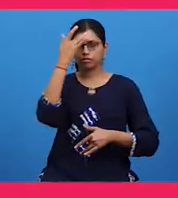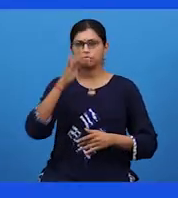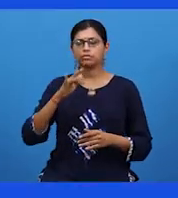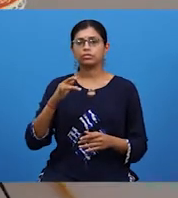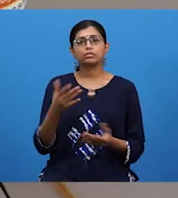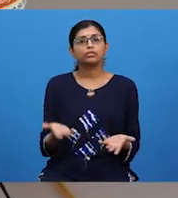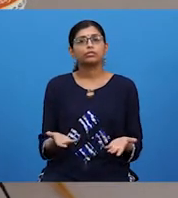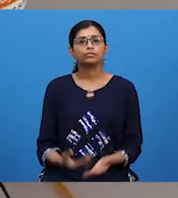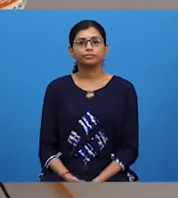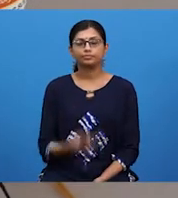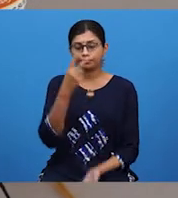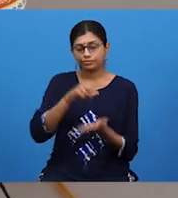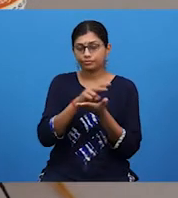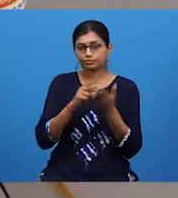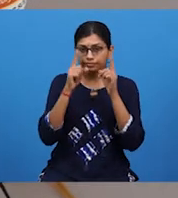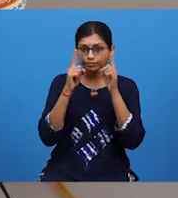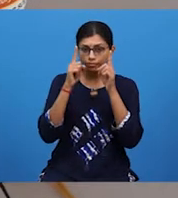lihat suatu video.